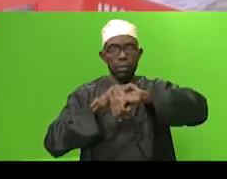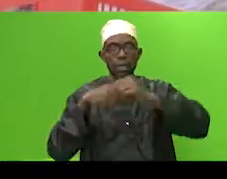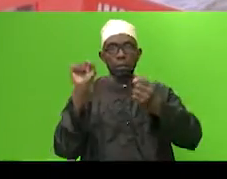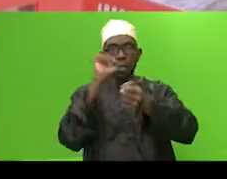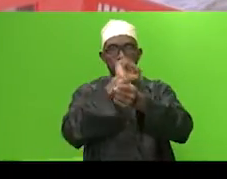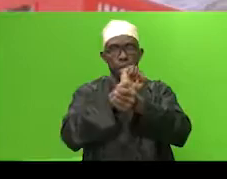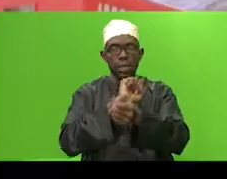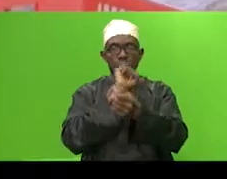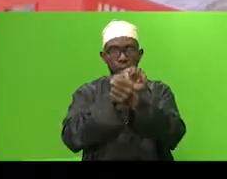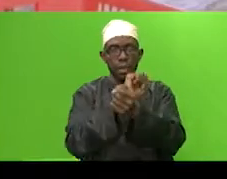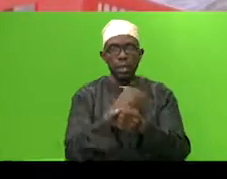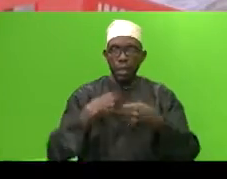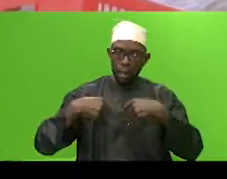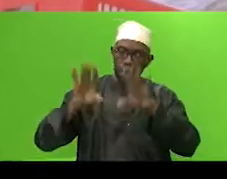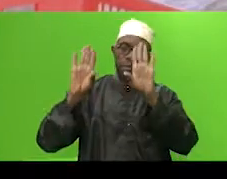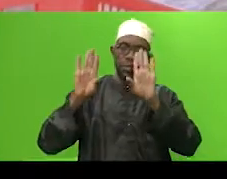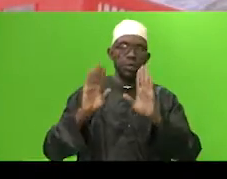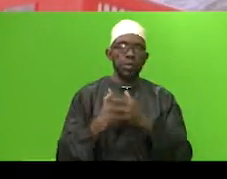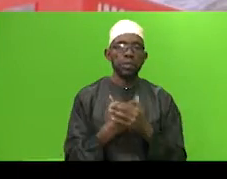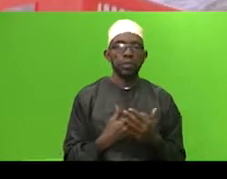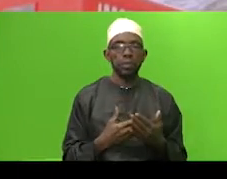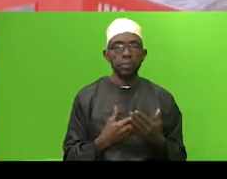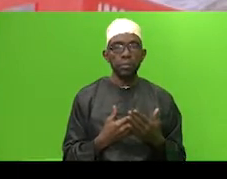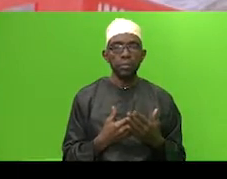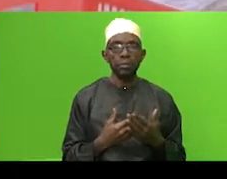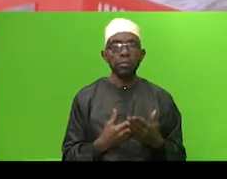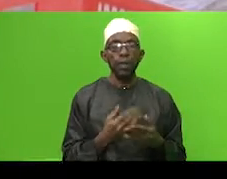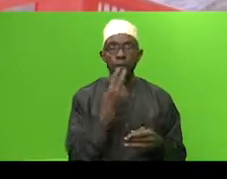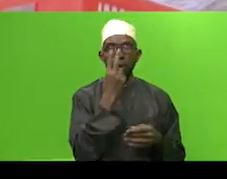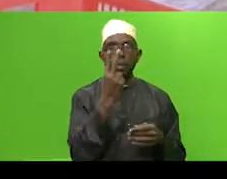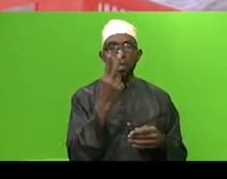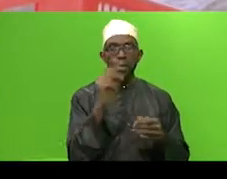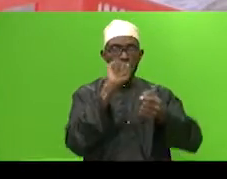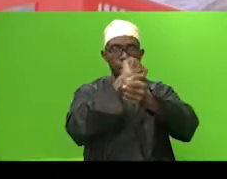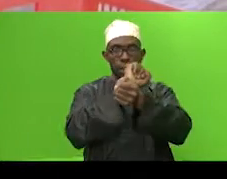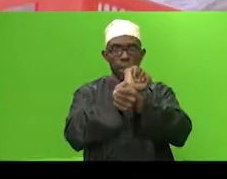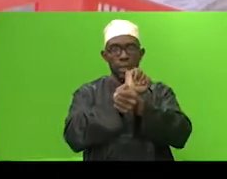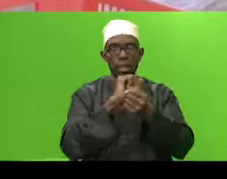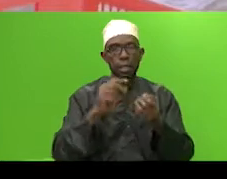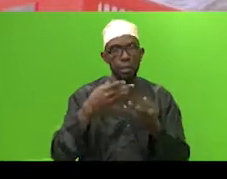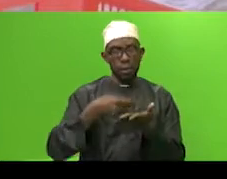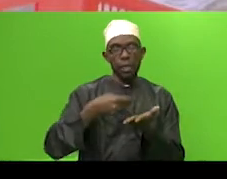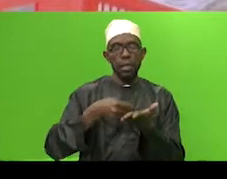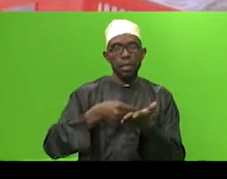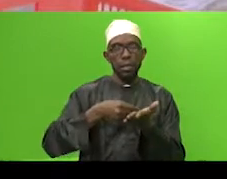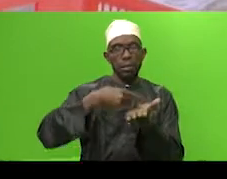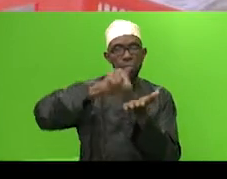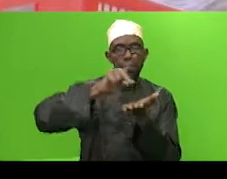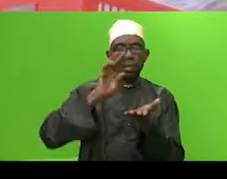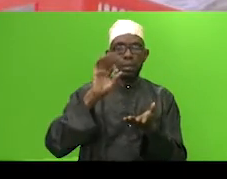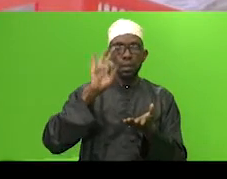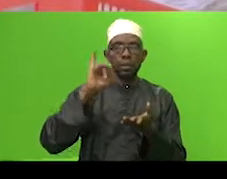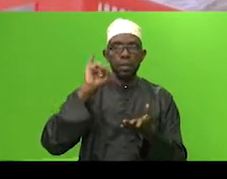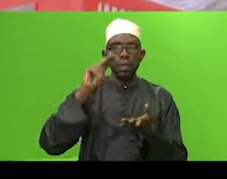nikishika watu sisi tukaachana nazo kabisa. Nikiliona hiyo mambo ya kushikwa hizo pesa wanaitisa hatuwezi na uwezi